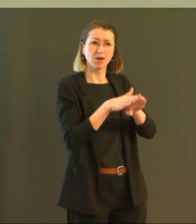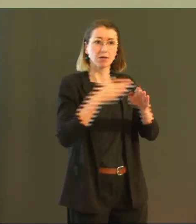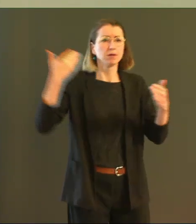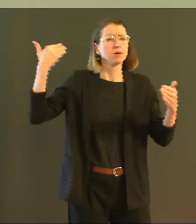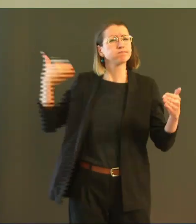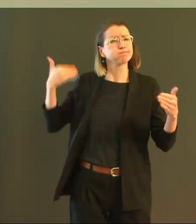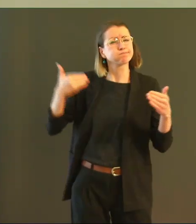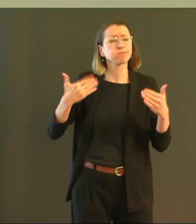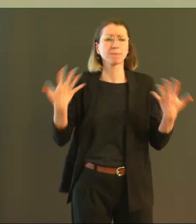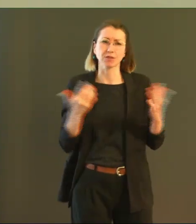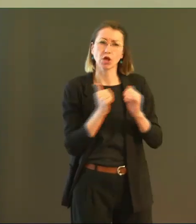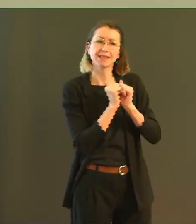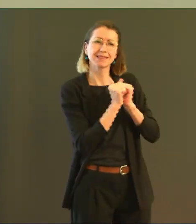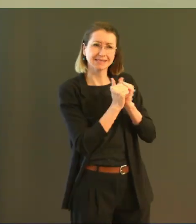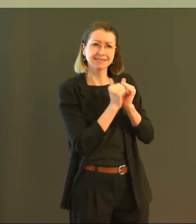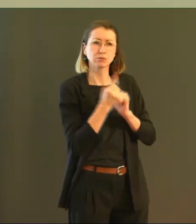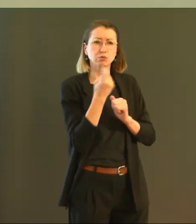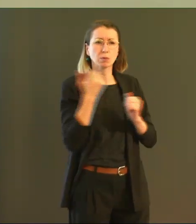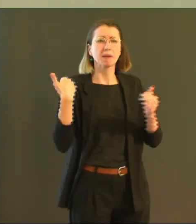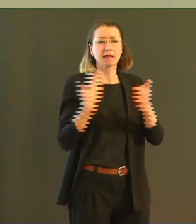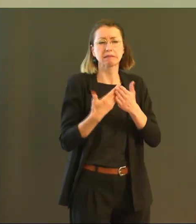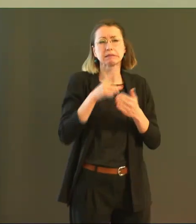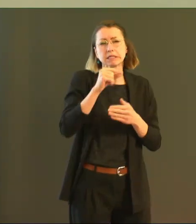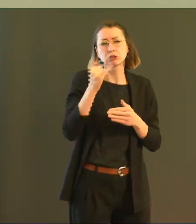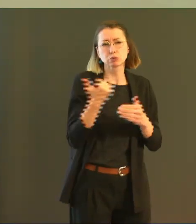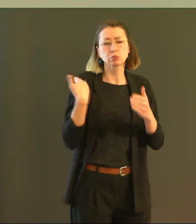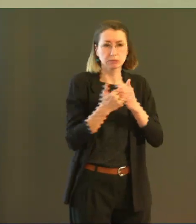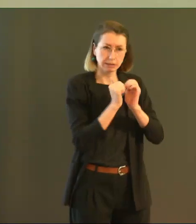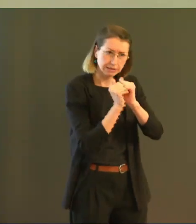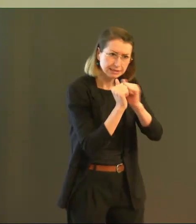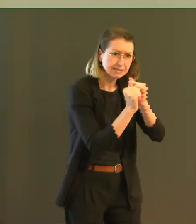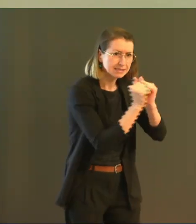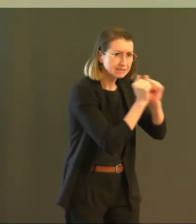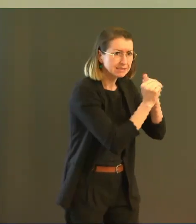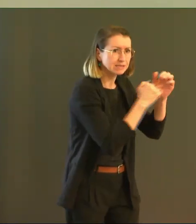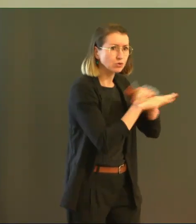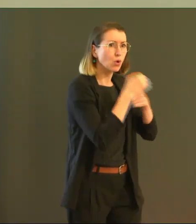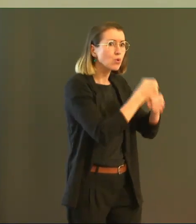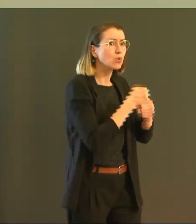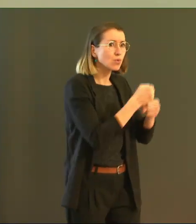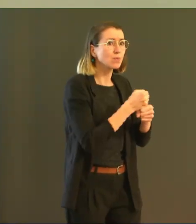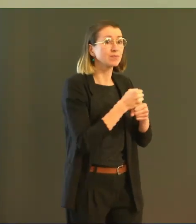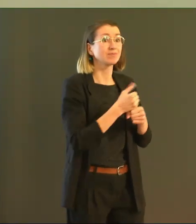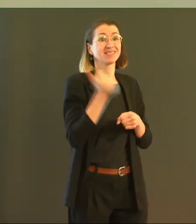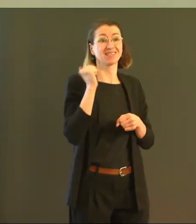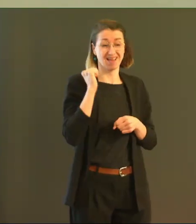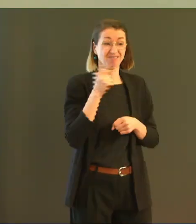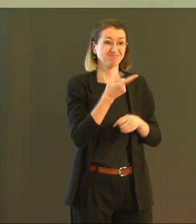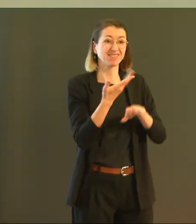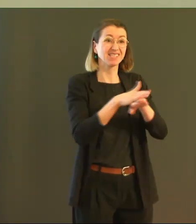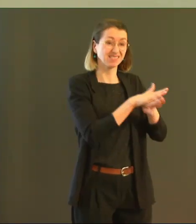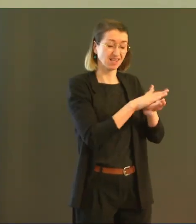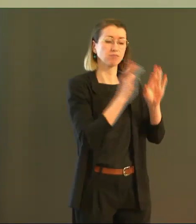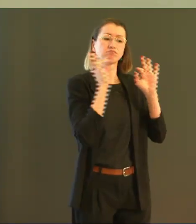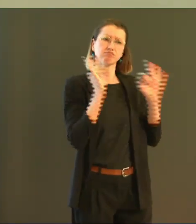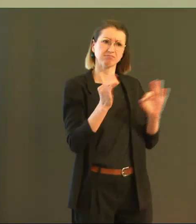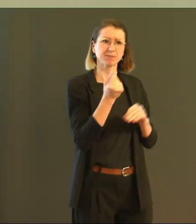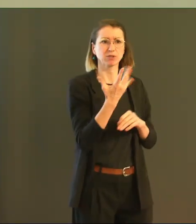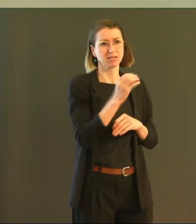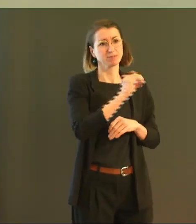semaine à peu près une semaine dix jours 75% des décès en maison de repos ont bien pu être testés coville positif et